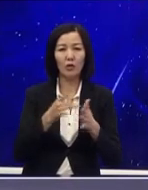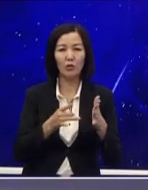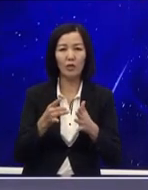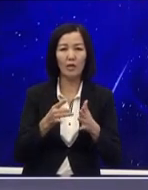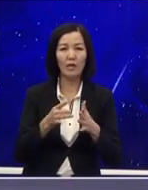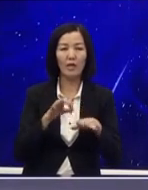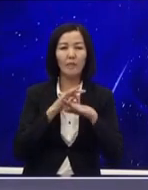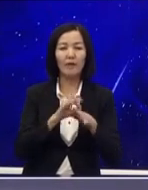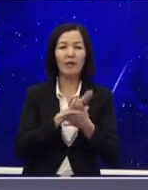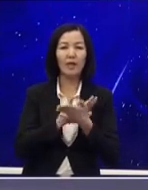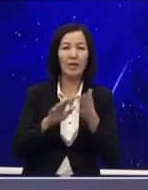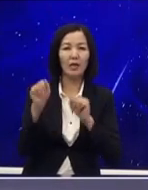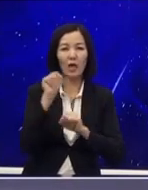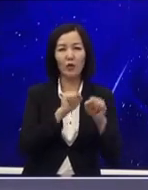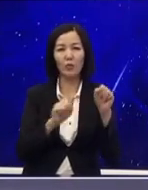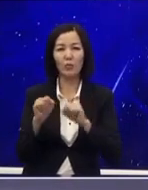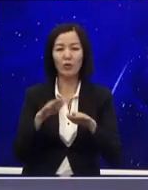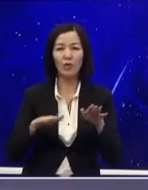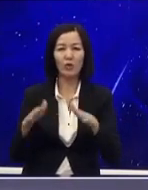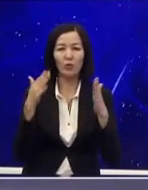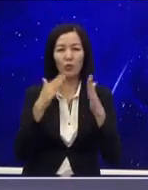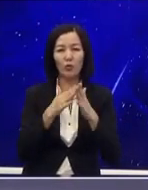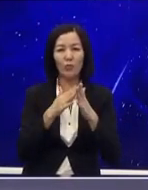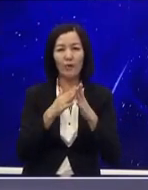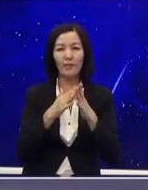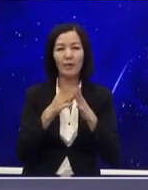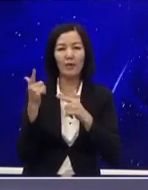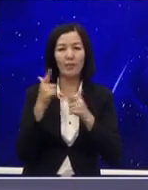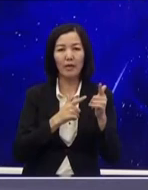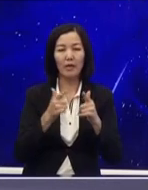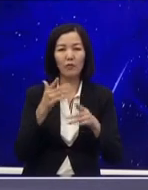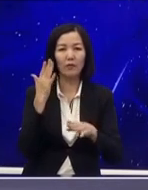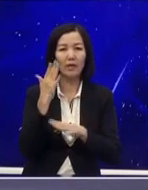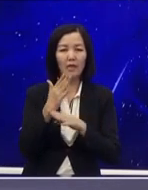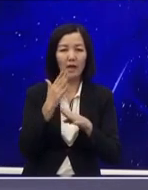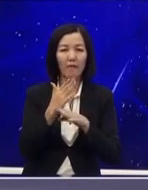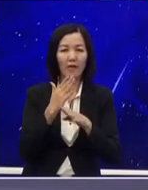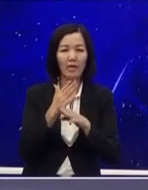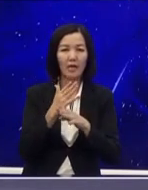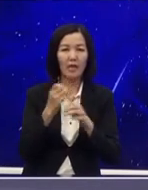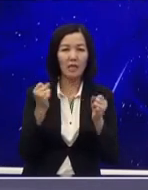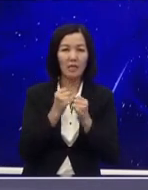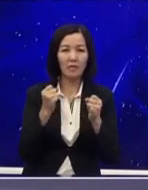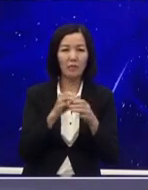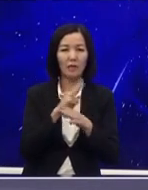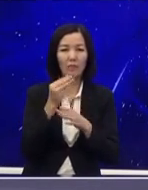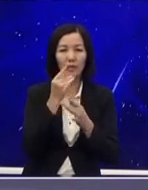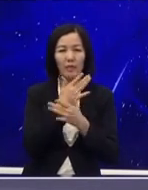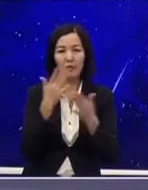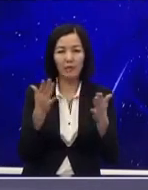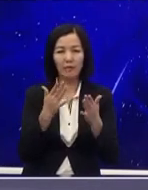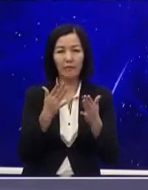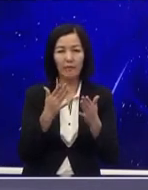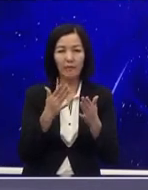региона. Они провели генеральную уборку территории дома, приготовили дрова на зиму, а также обеспечили продовольственной